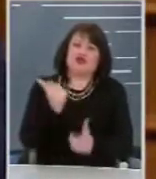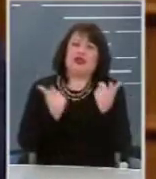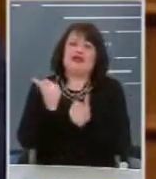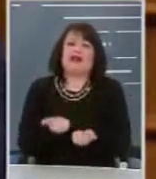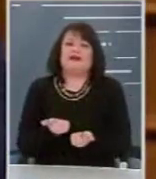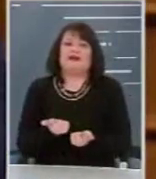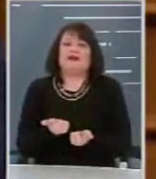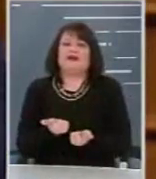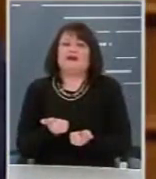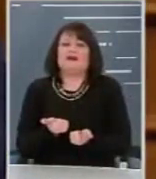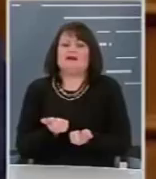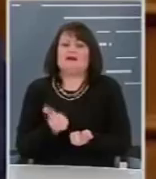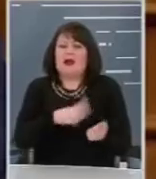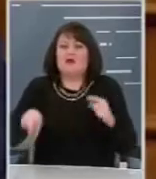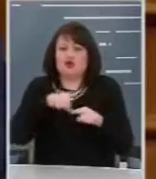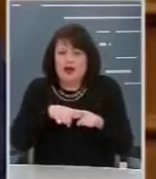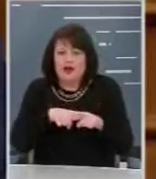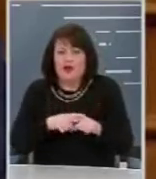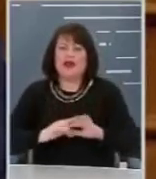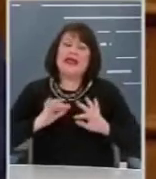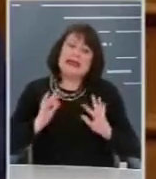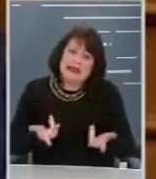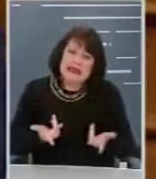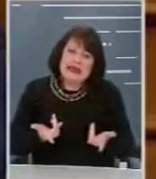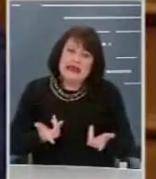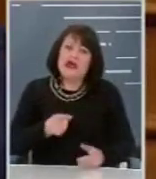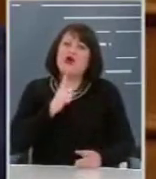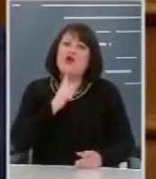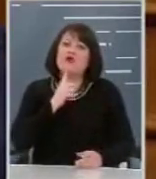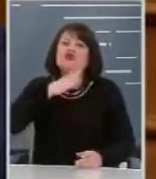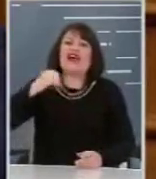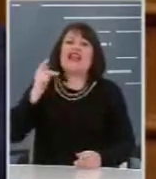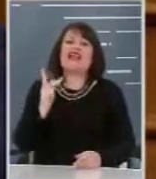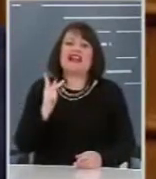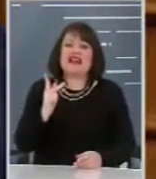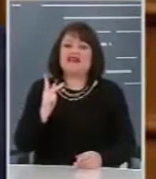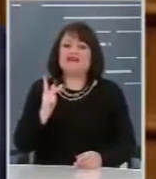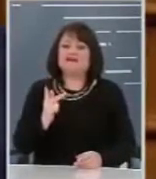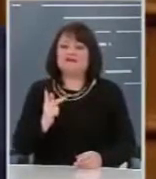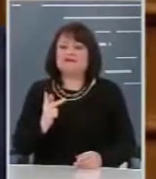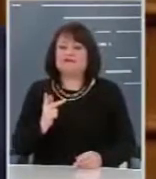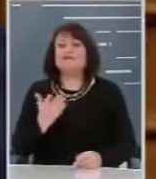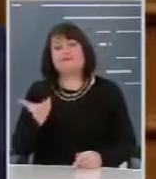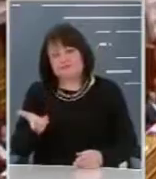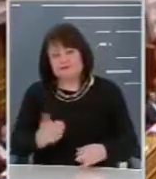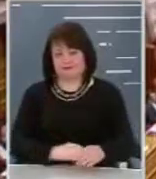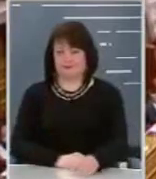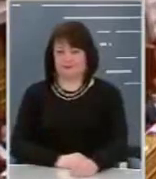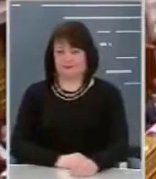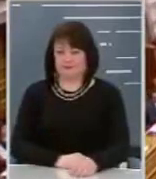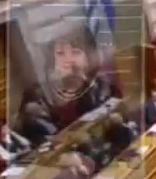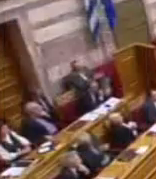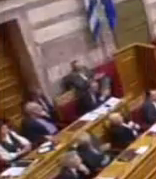πήρατε δανεικά και αγύριστα από τον ελληνικό λαό, ή θα είναι και αυτά σαν το κήρυκα δανείων, σαν το κήρυκα χανείων? Δώστε μια απάντηση.